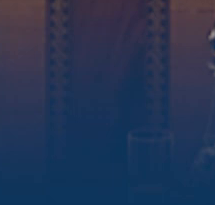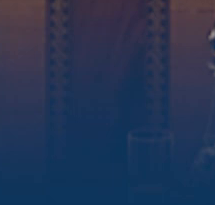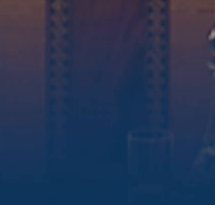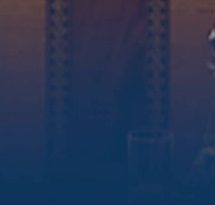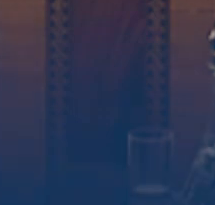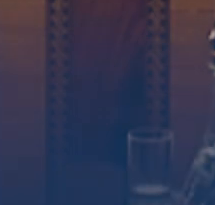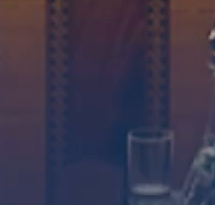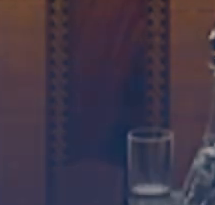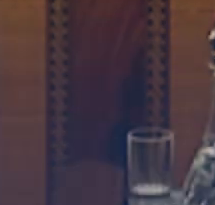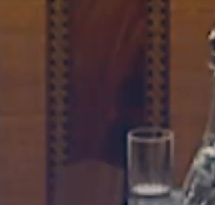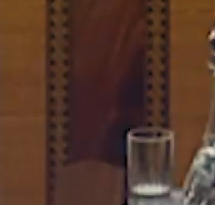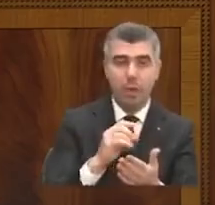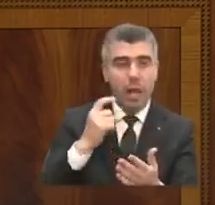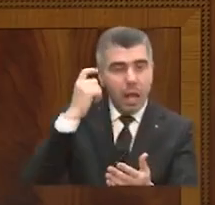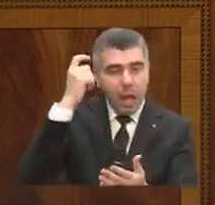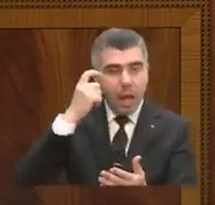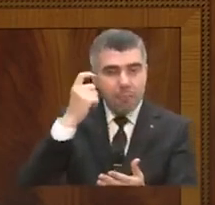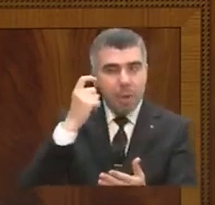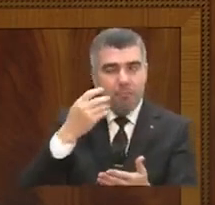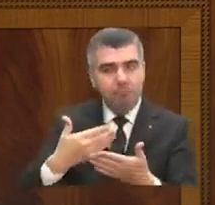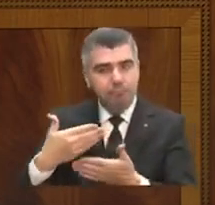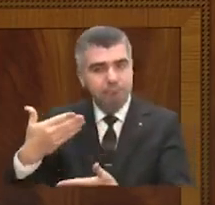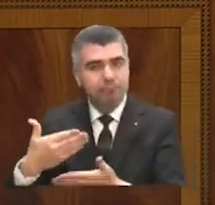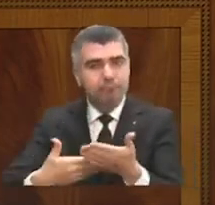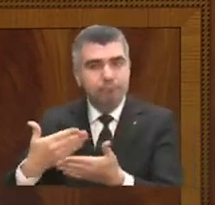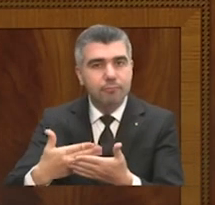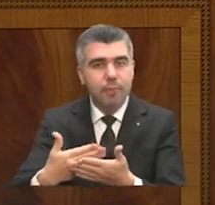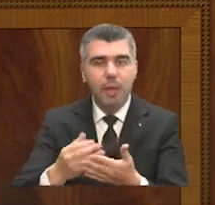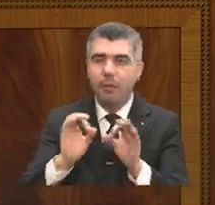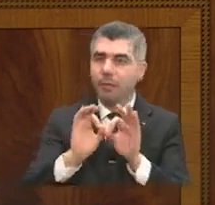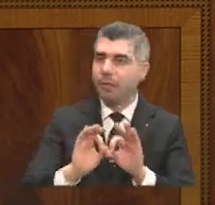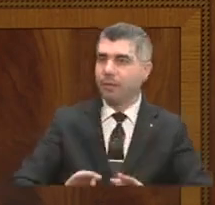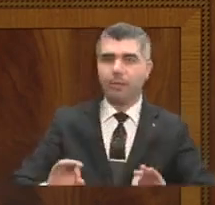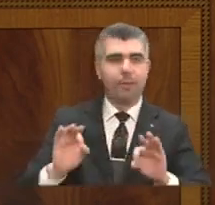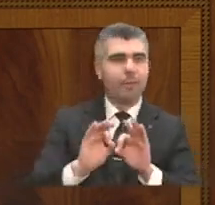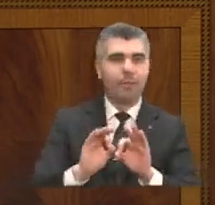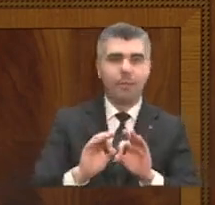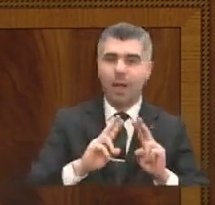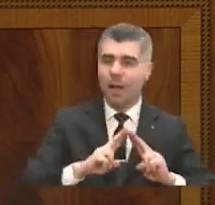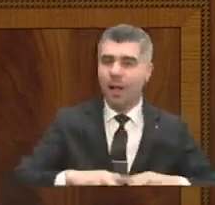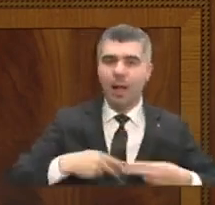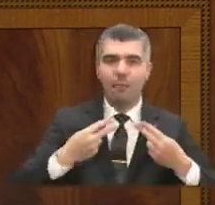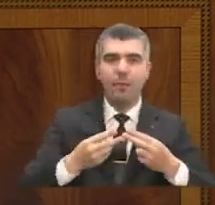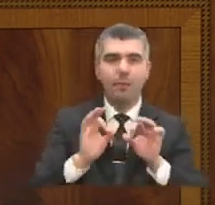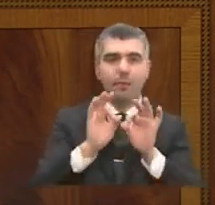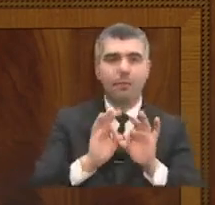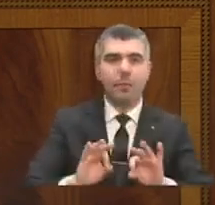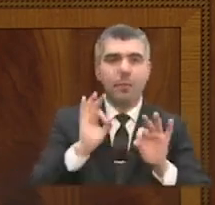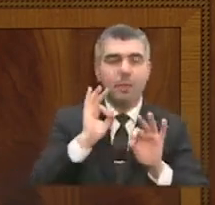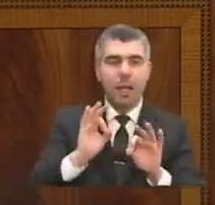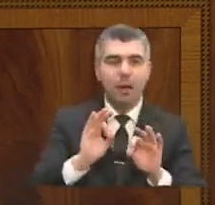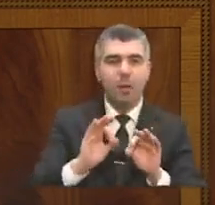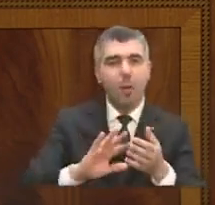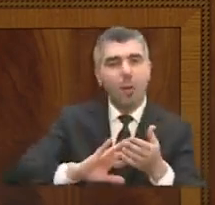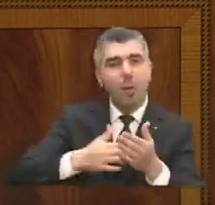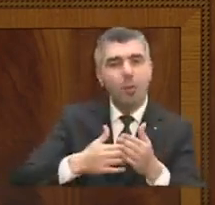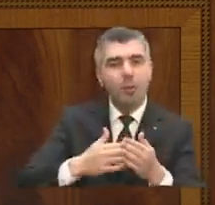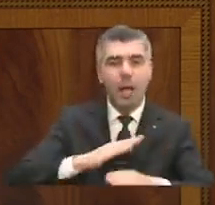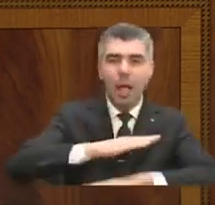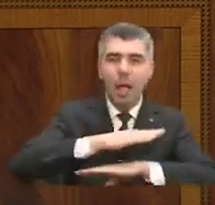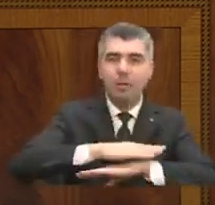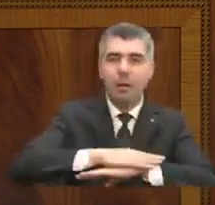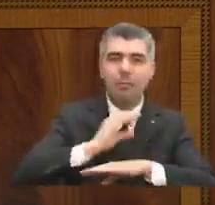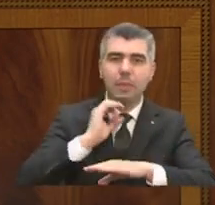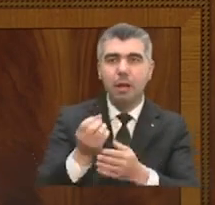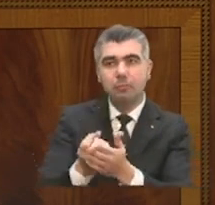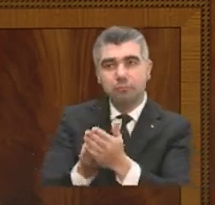بهذه الطريقة من التفكير والتعامل غير منسجمين مع أنفسكم، وأنكم غير مؤهلين أخلاقياً